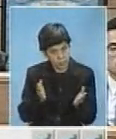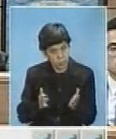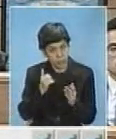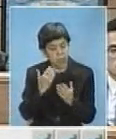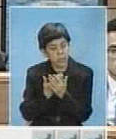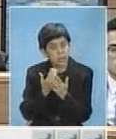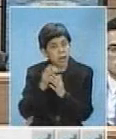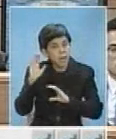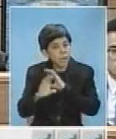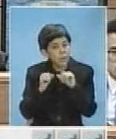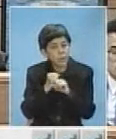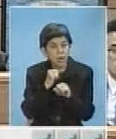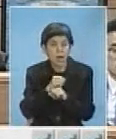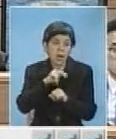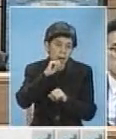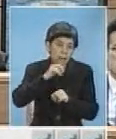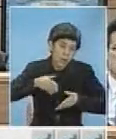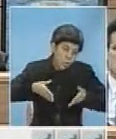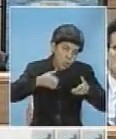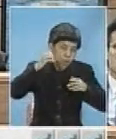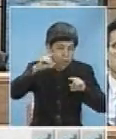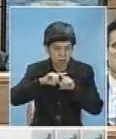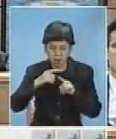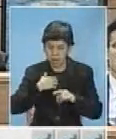การลงทุนในระบบสาธารณูปโภคที่จะป้องกันไม่ให้